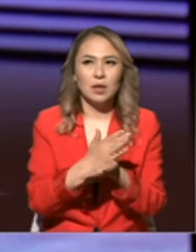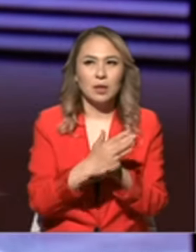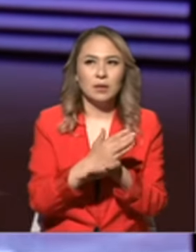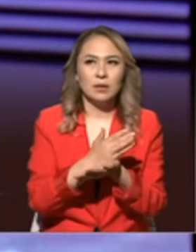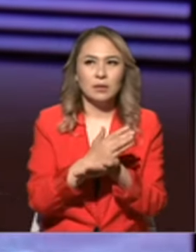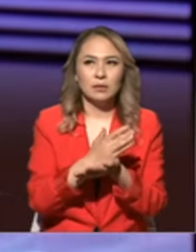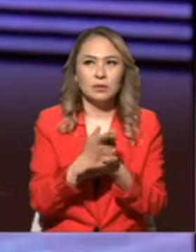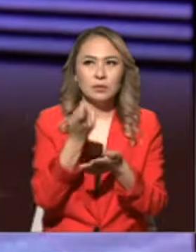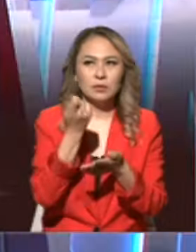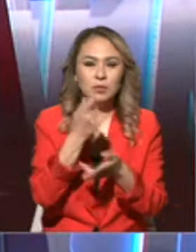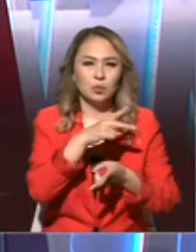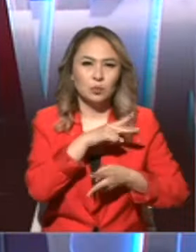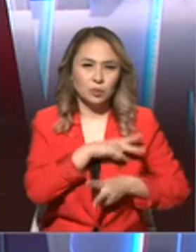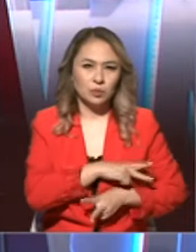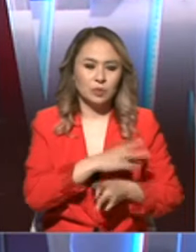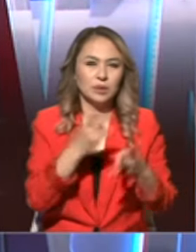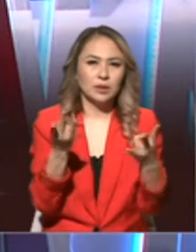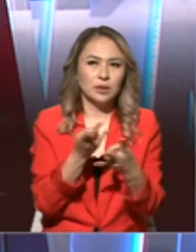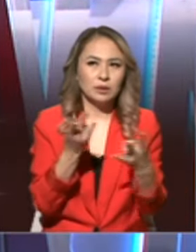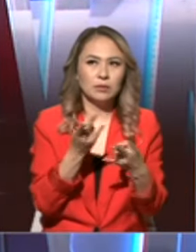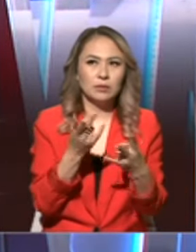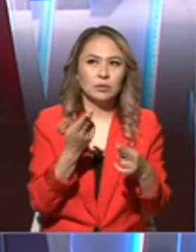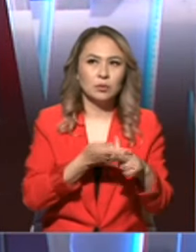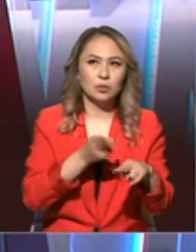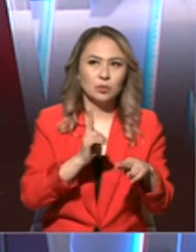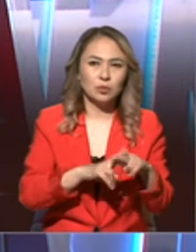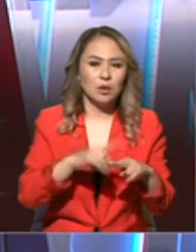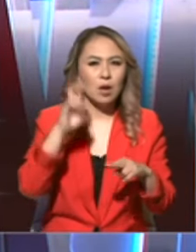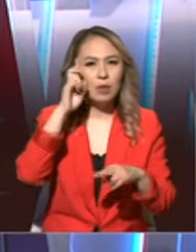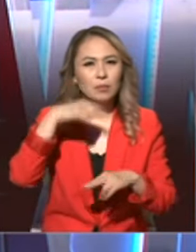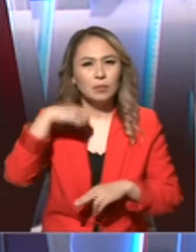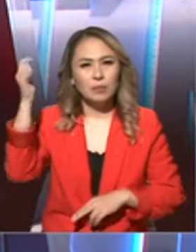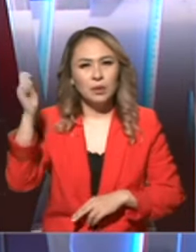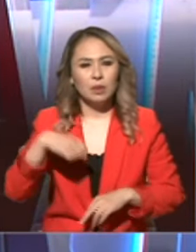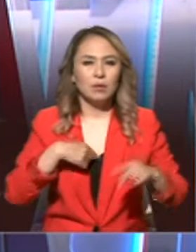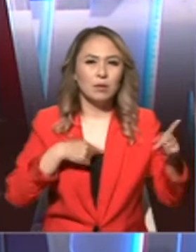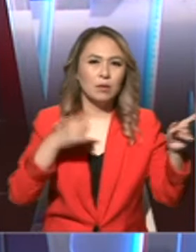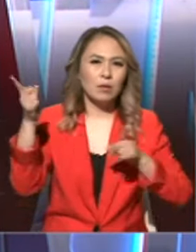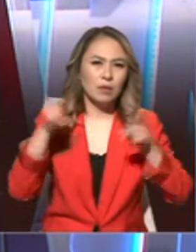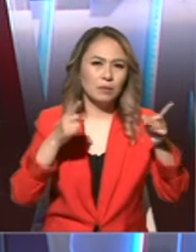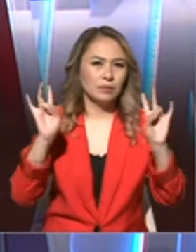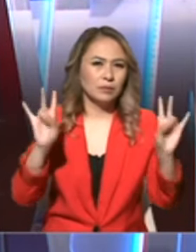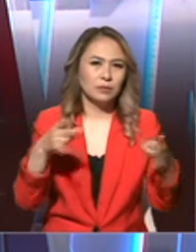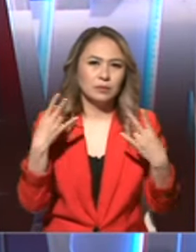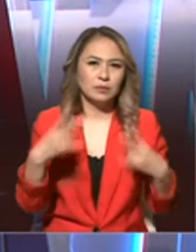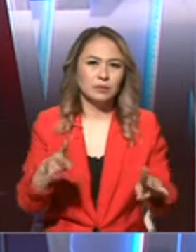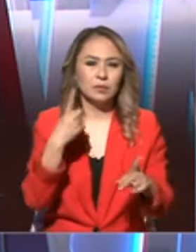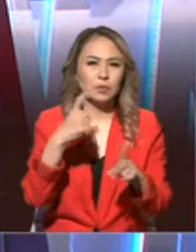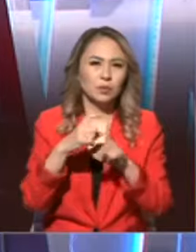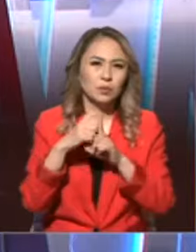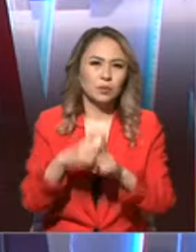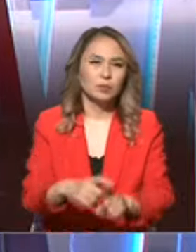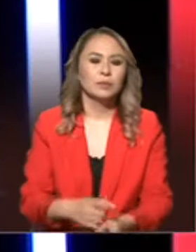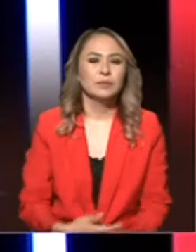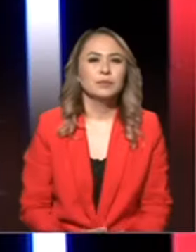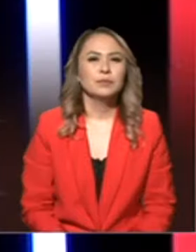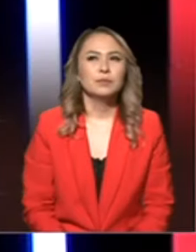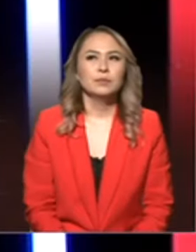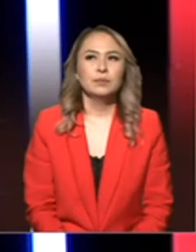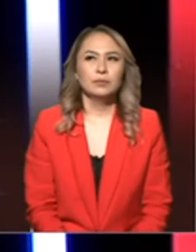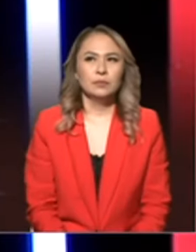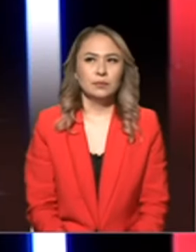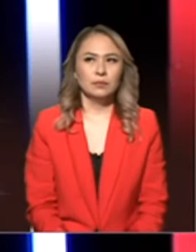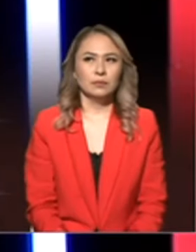жерде кішкене еңбек ету керек. Енді сол мемлекеттен келдім, ана жерден келдім, мына жерден келдім деген сөзді тоқтату керек. Бір сөзін айтқан кезде Ғали Асқар